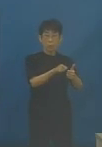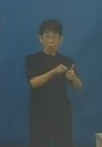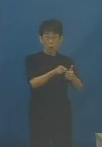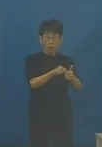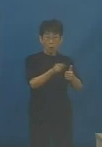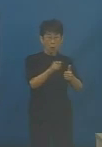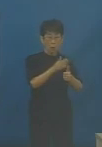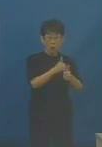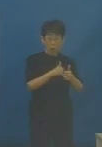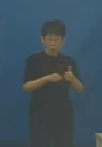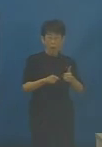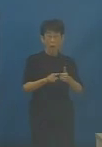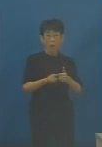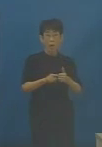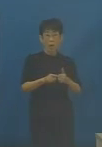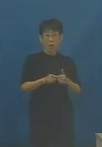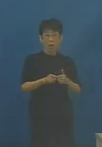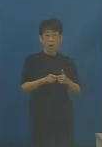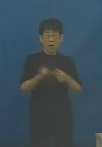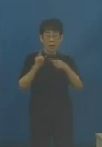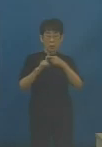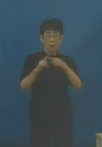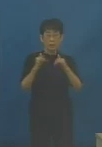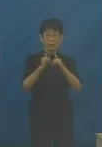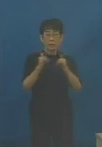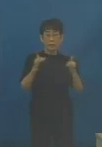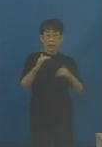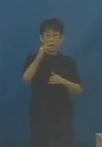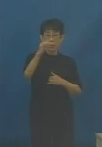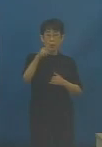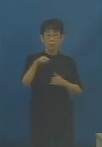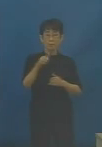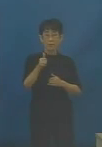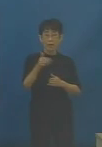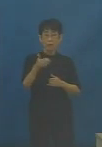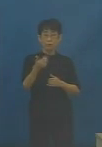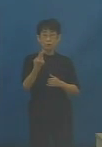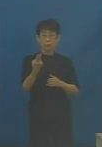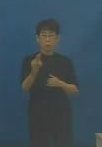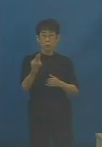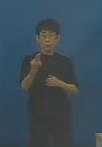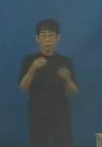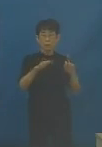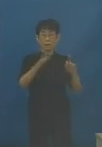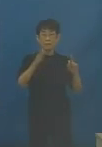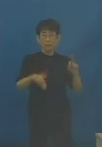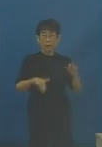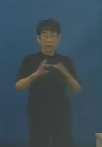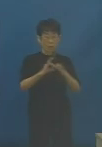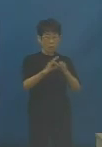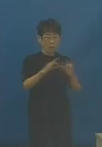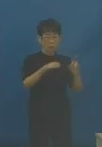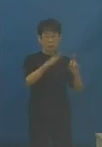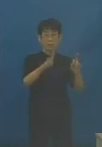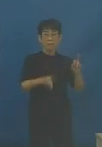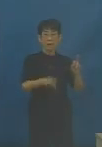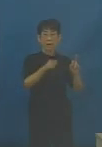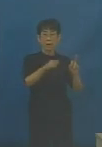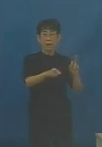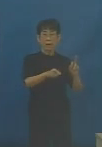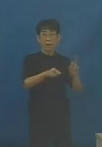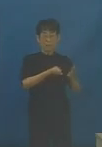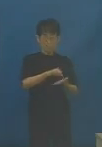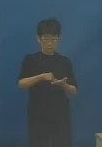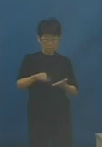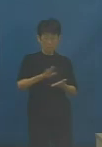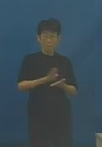センター、のご案内が入っています。でできればですね、この QR コードで登録をし